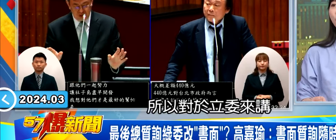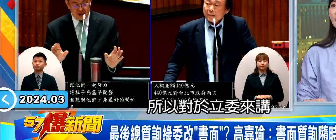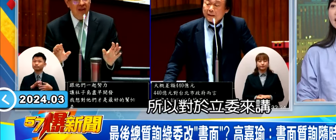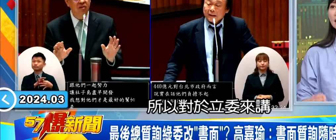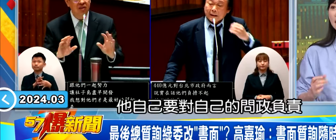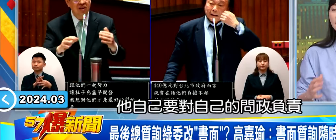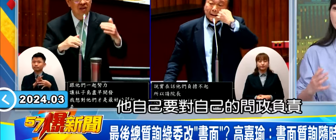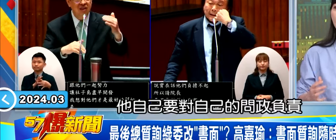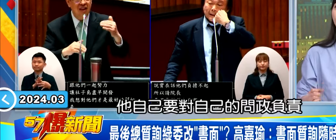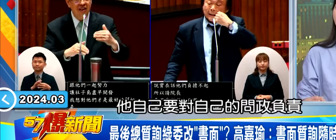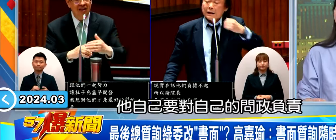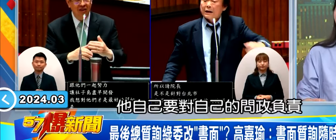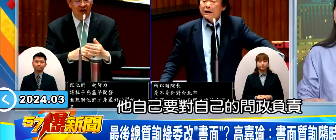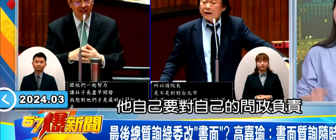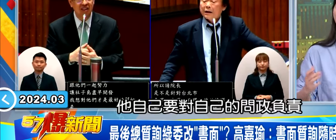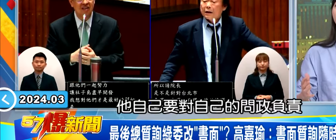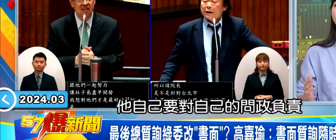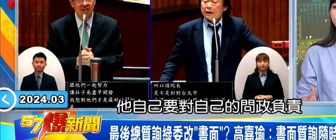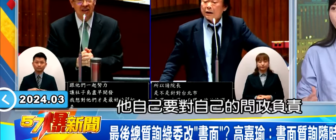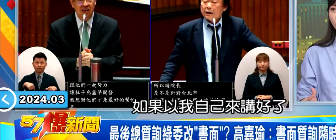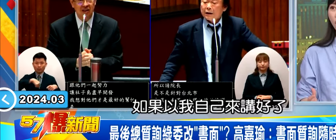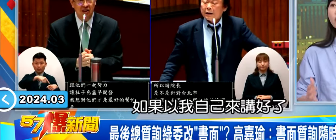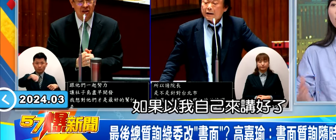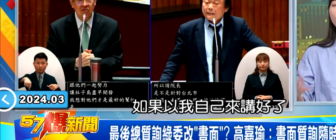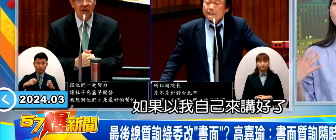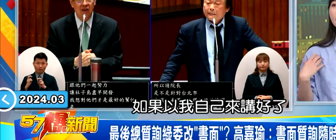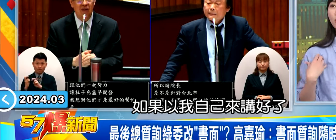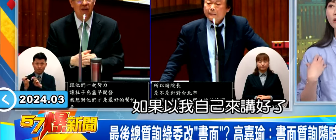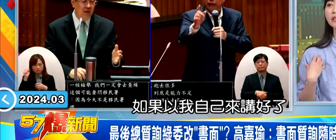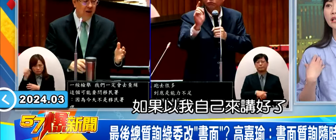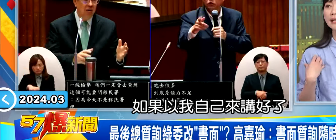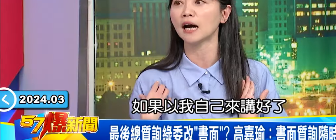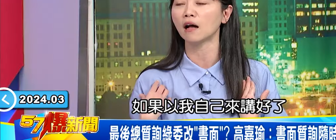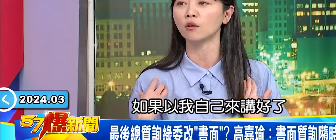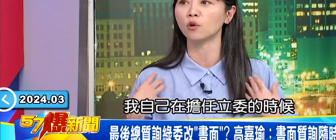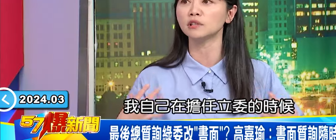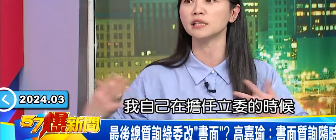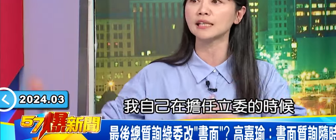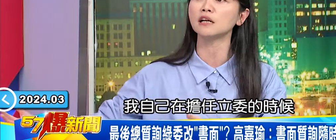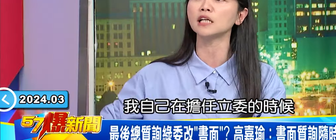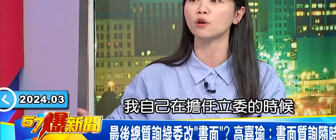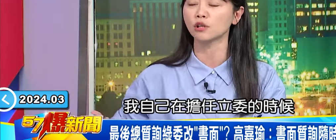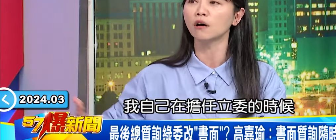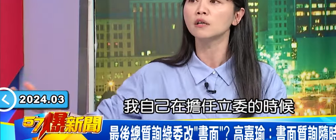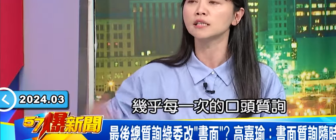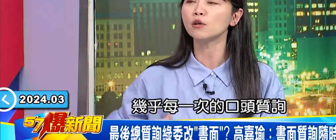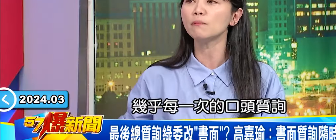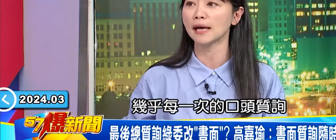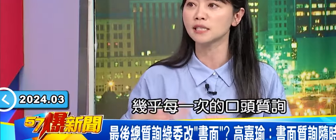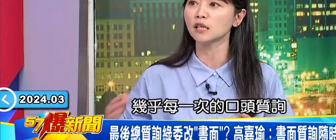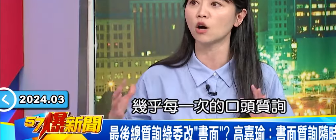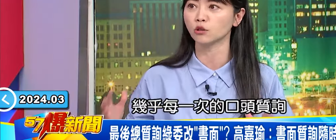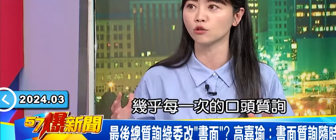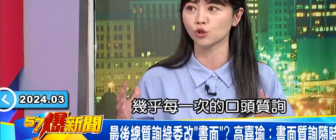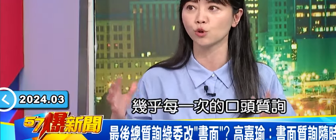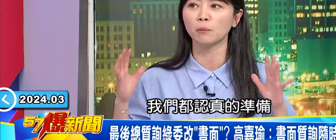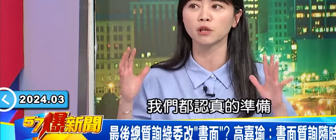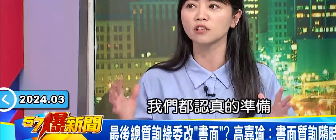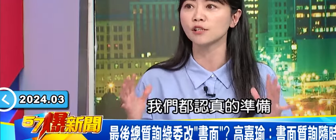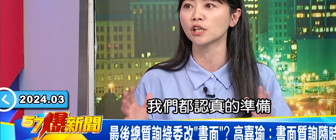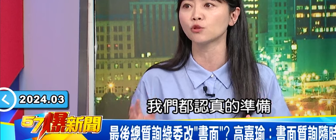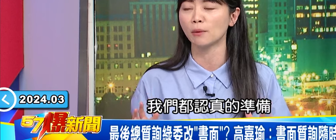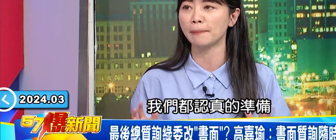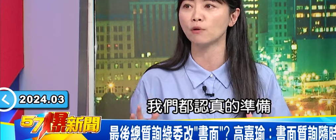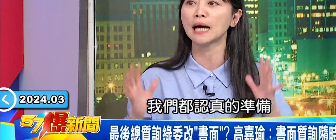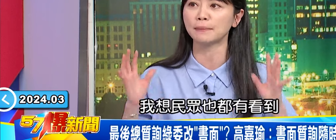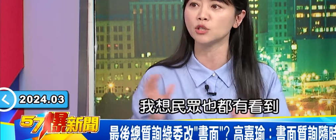对于立委来讲，他自己要对自己的这个问政负责。如果以我自己来讲好了，我自己在担任立委的时候，几乎每一次的口头质询我